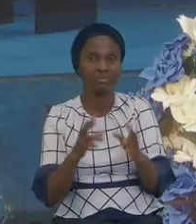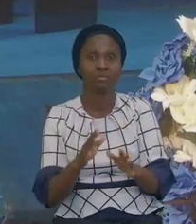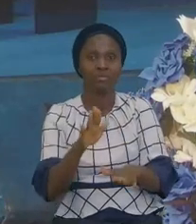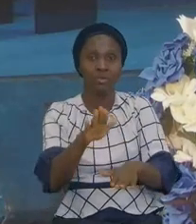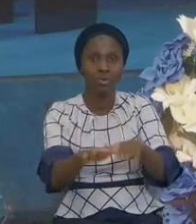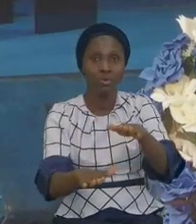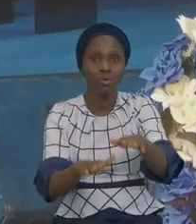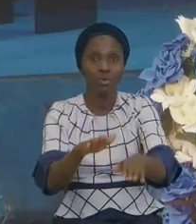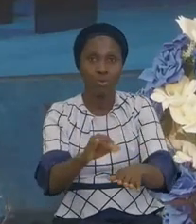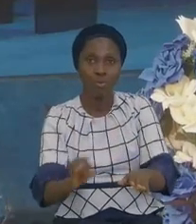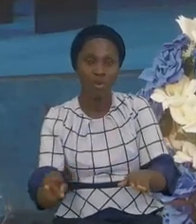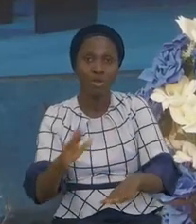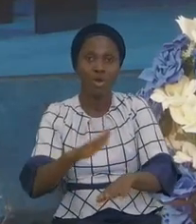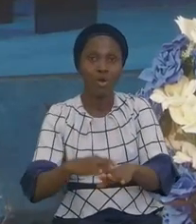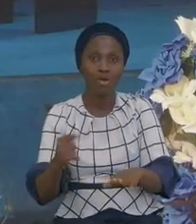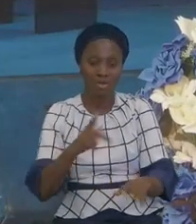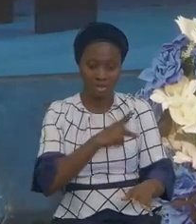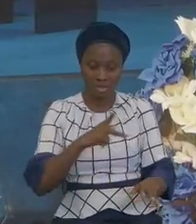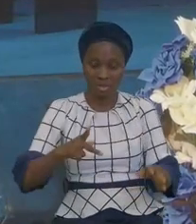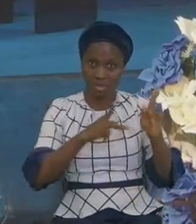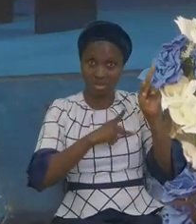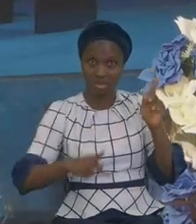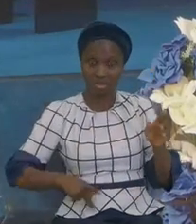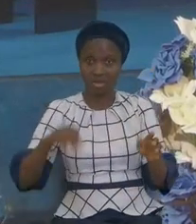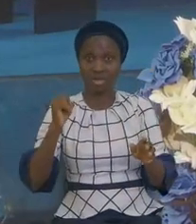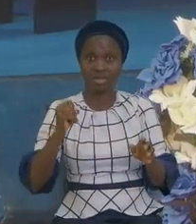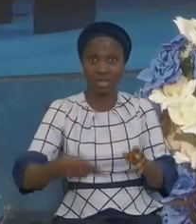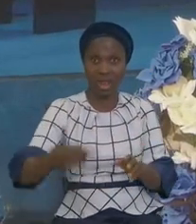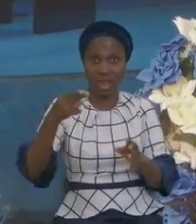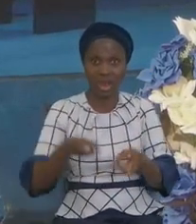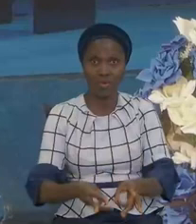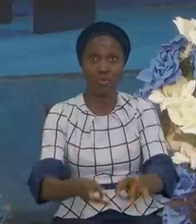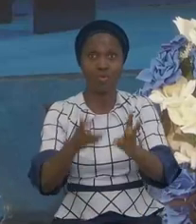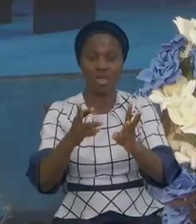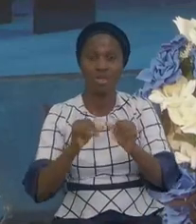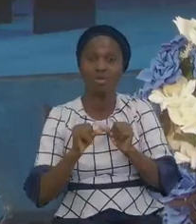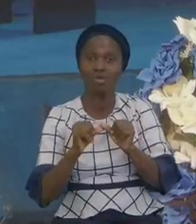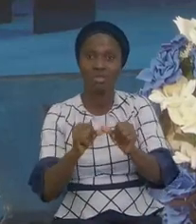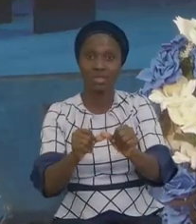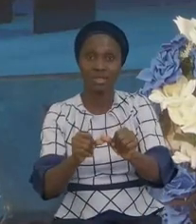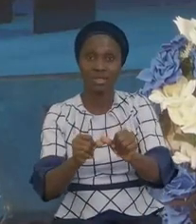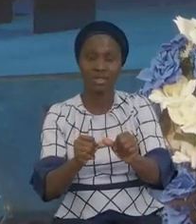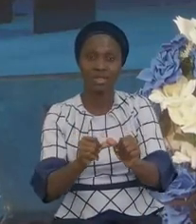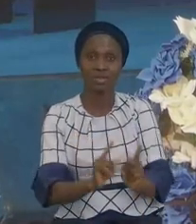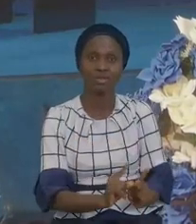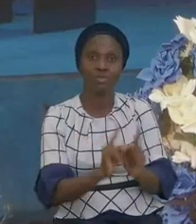marcher constamment sur la voie royale pour monter plus haut.